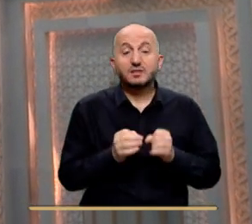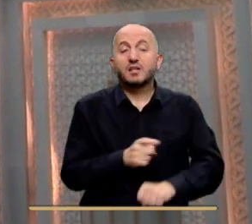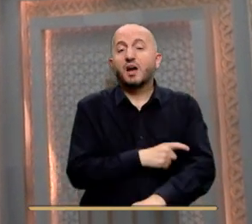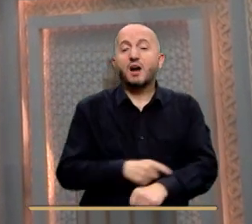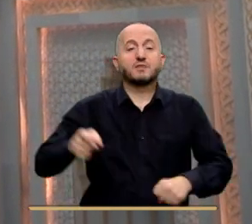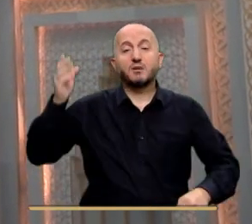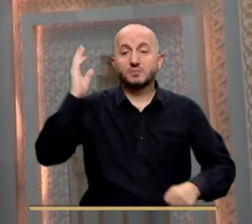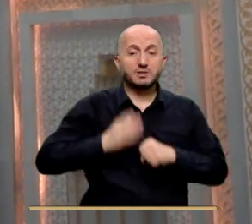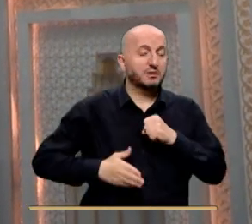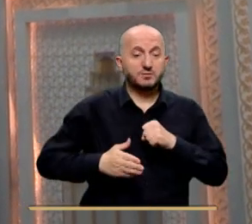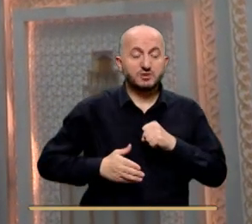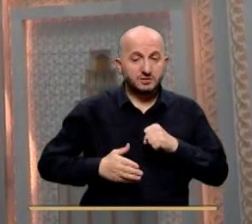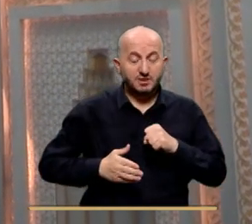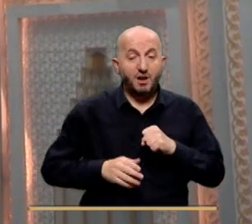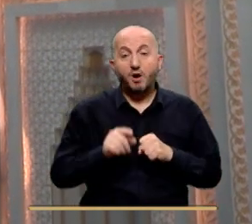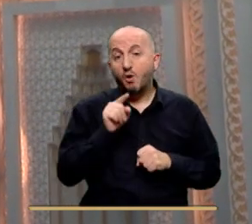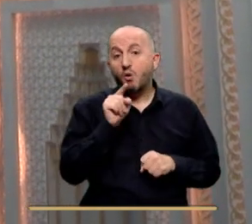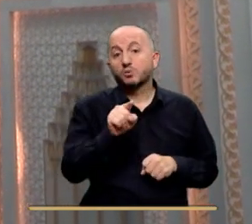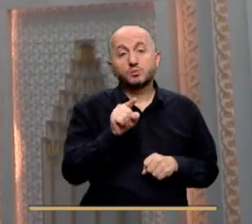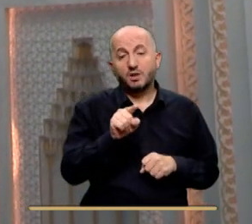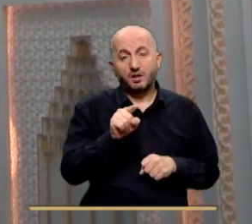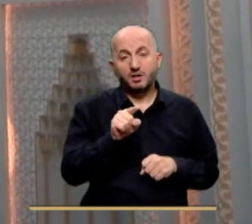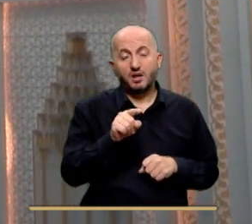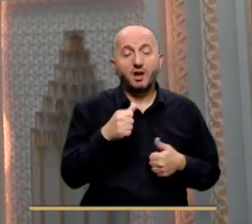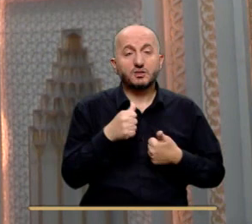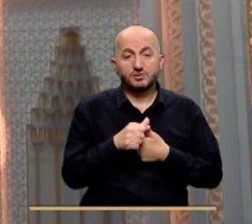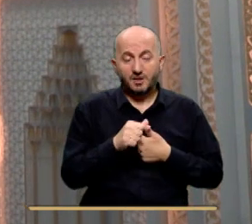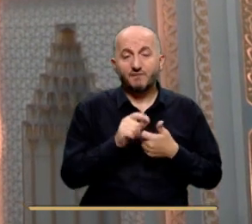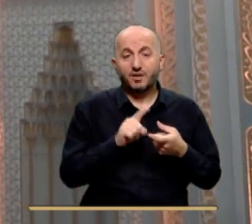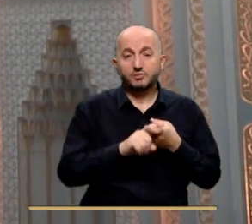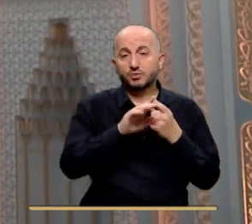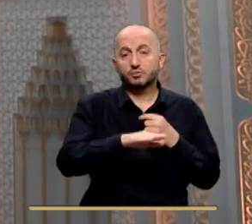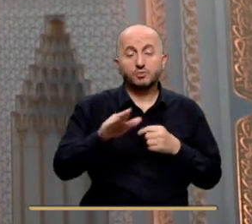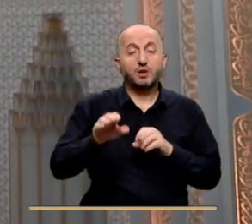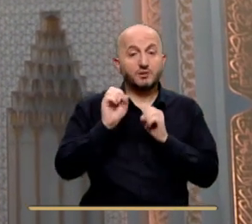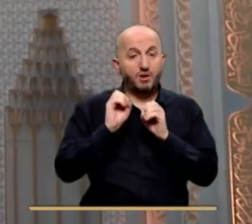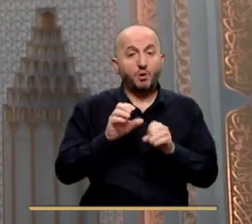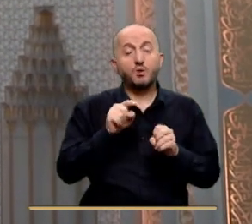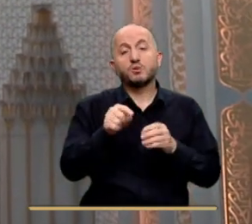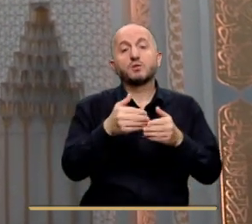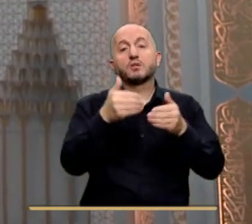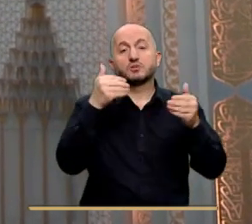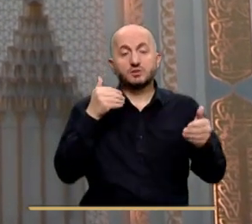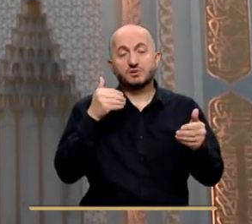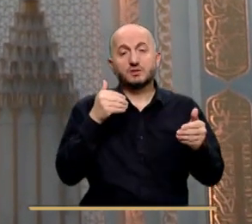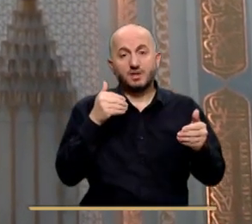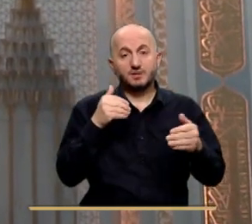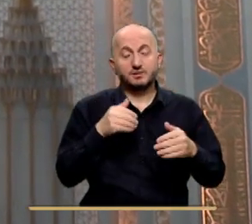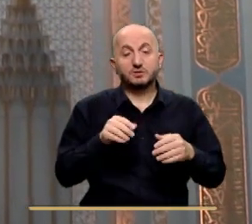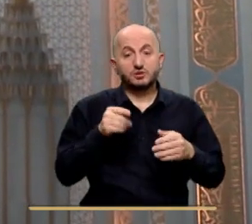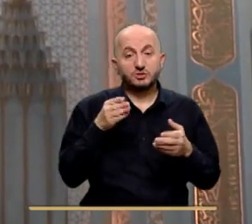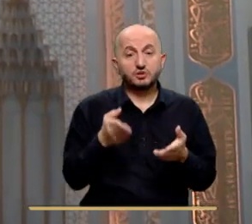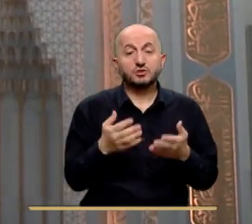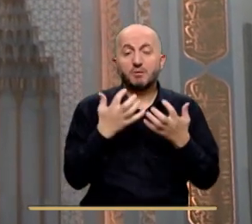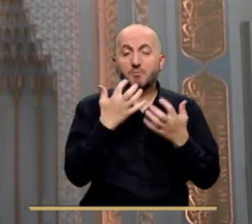haram kılmışsa onu da eşine ve çocuklarına öğret, onlardan kaçınsınlar. İşte merhamet